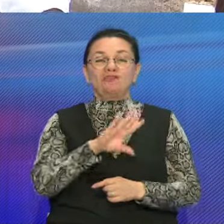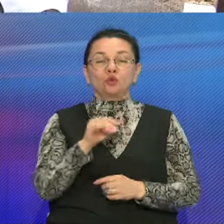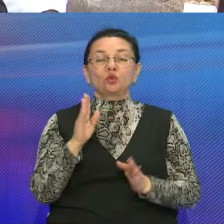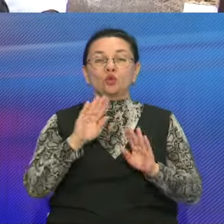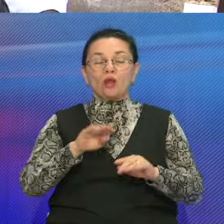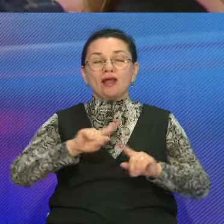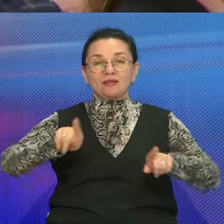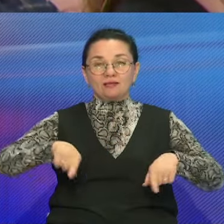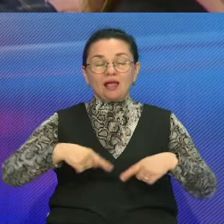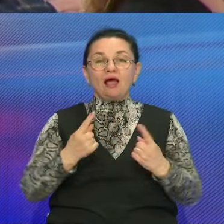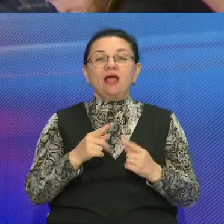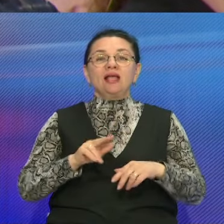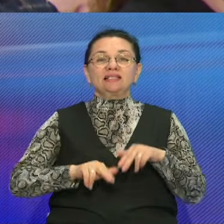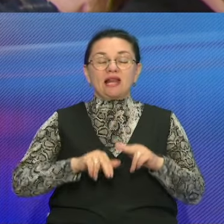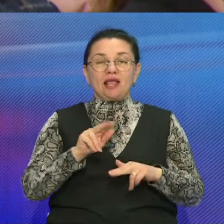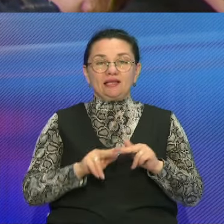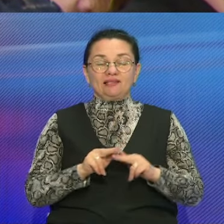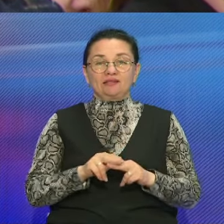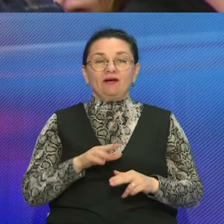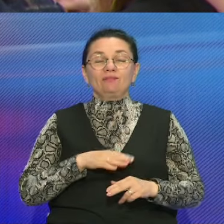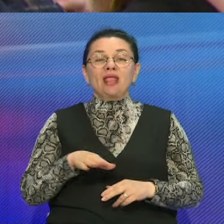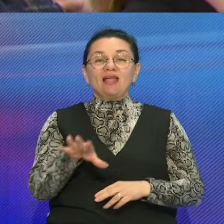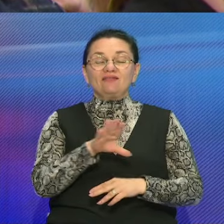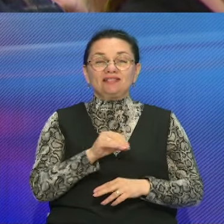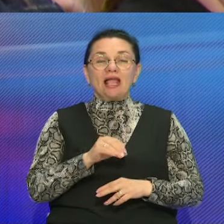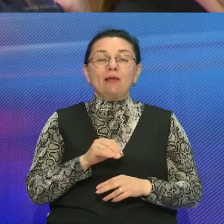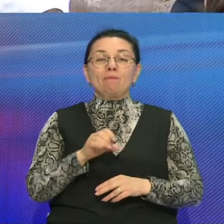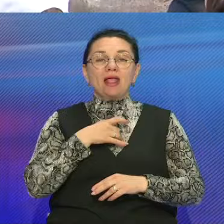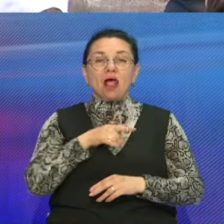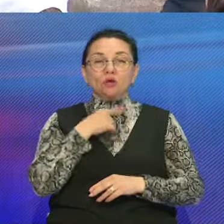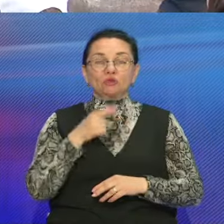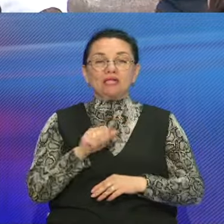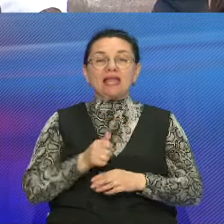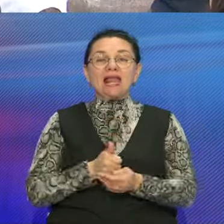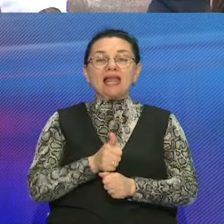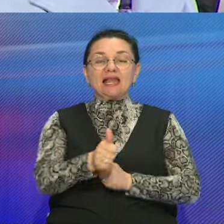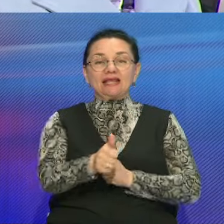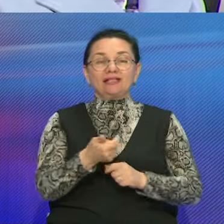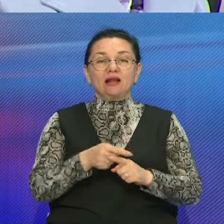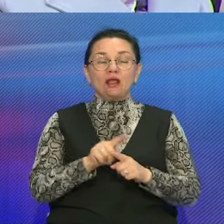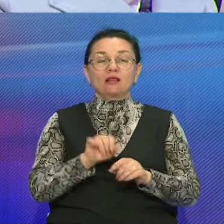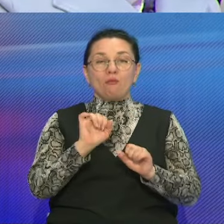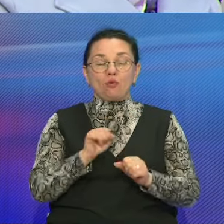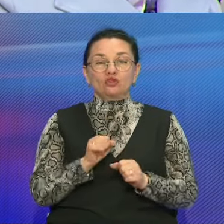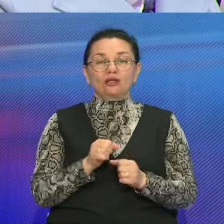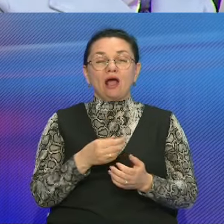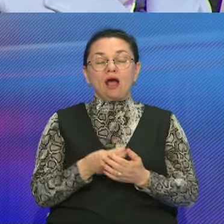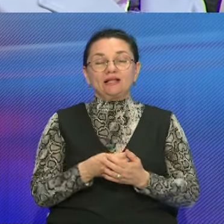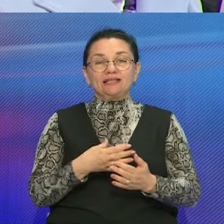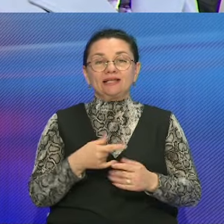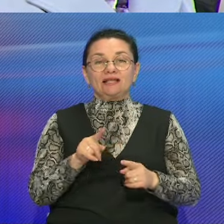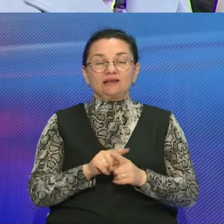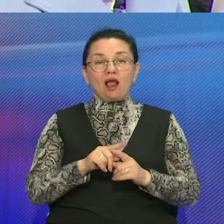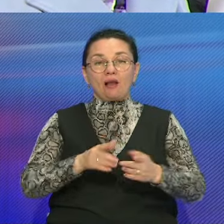створение, подкреслил Александр Лукашенко. Белорусский лидер звернул увагу, что это мероприемство можно расценивать как послание